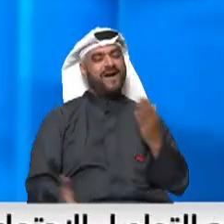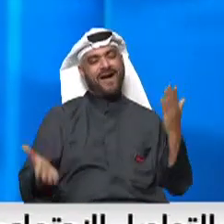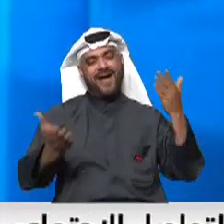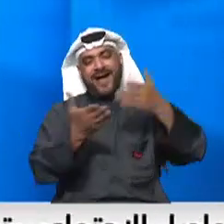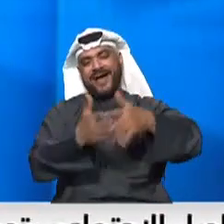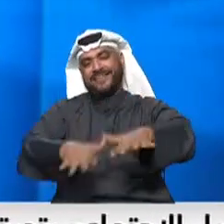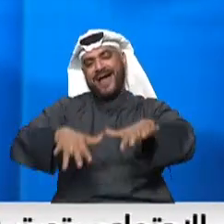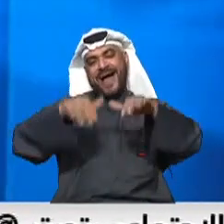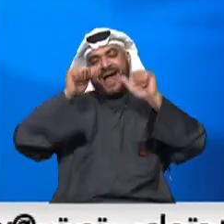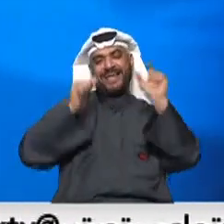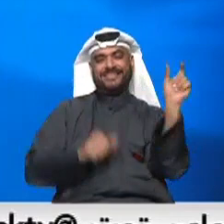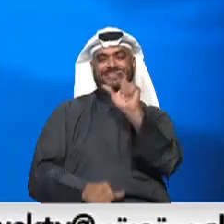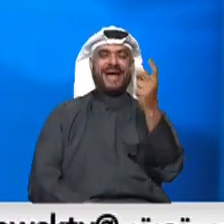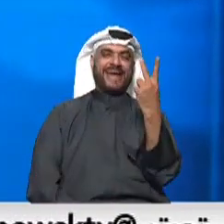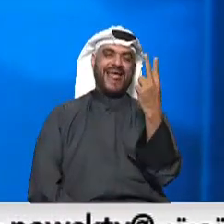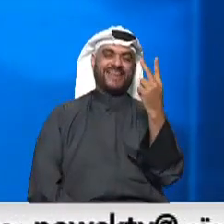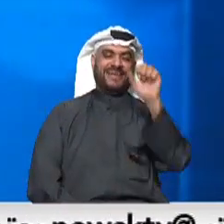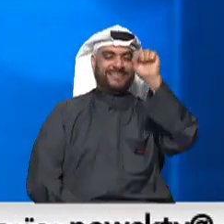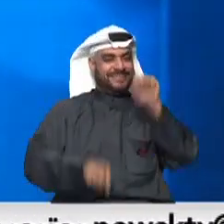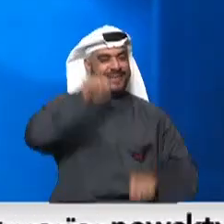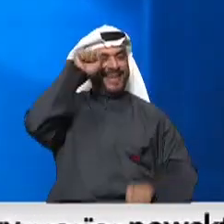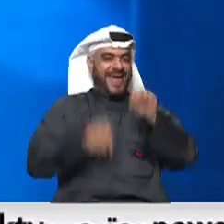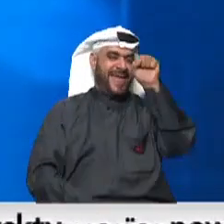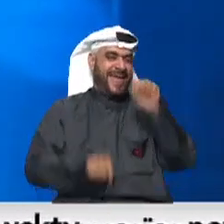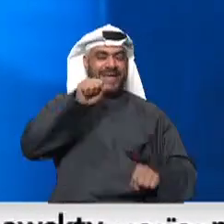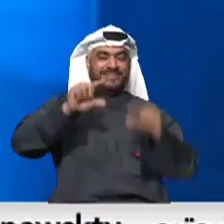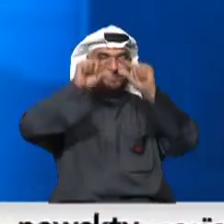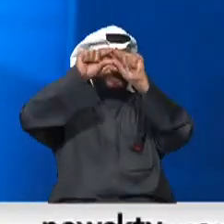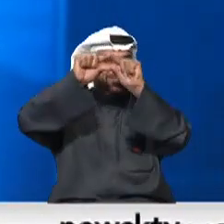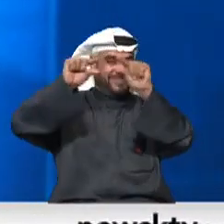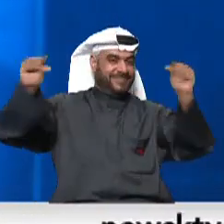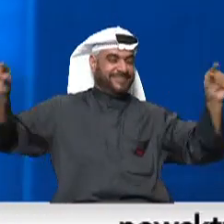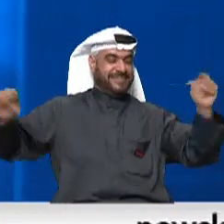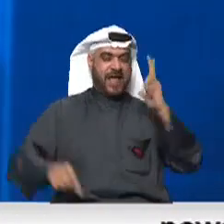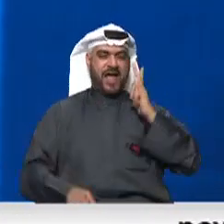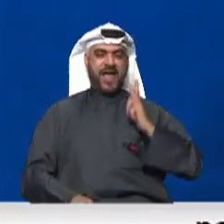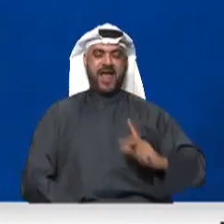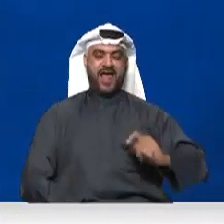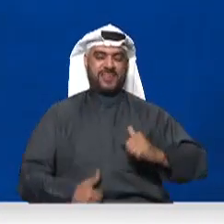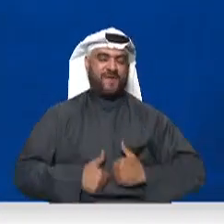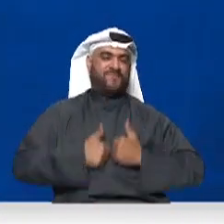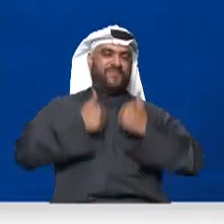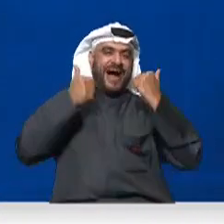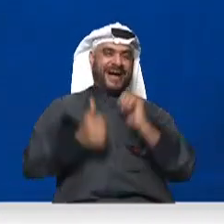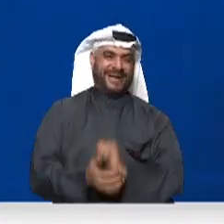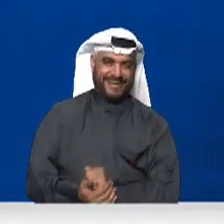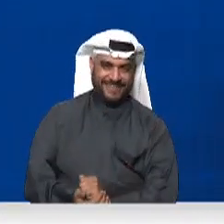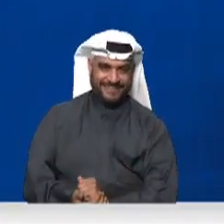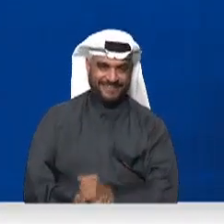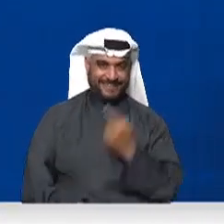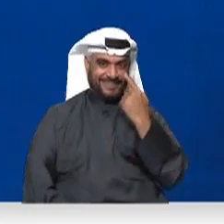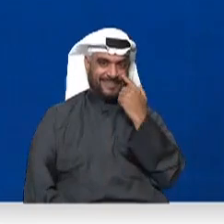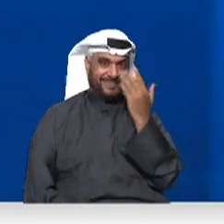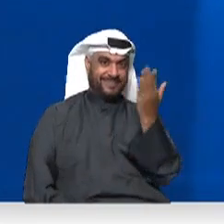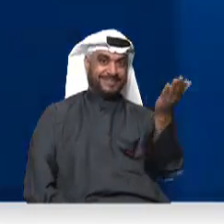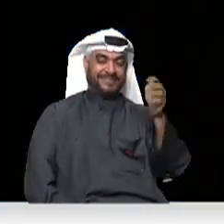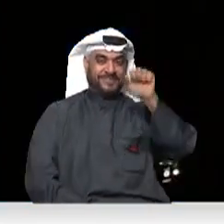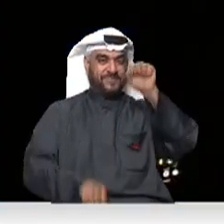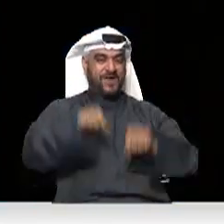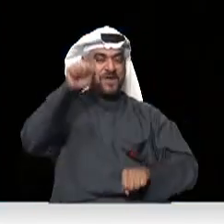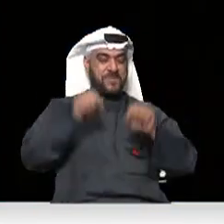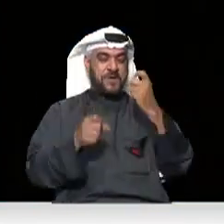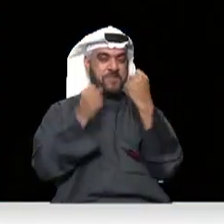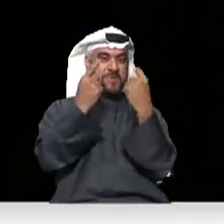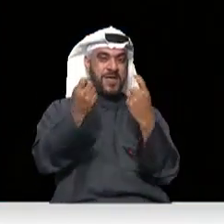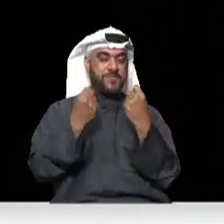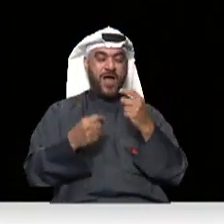البلاد بالأعياد الوطنية تحت شعار عز فخر. وشارك في هذه الاحتفالية التي أقيمت على شارع